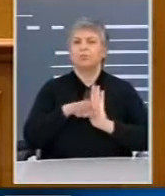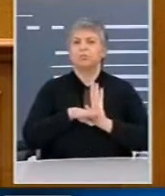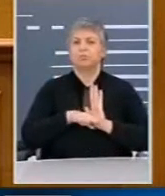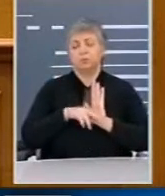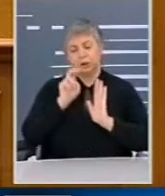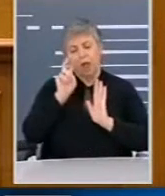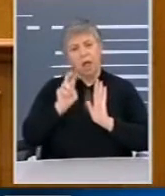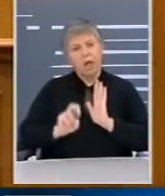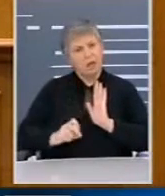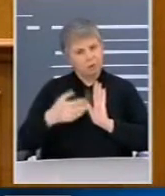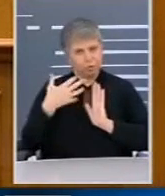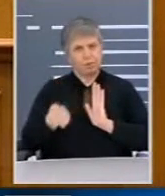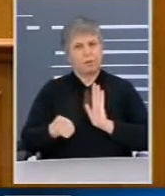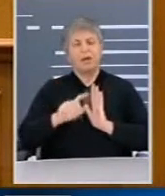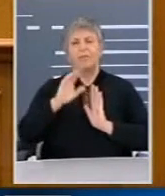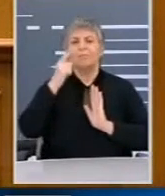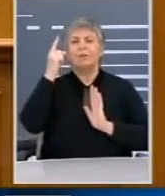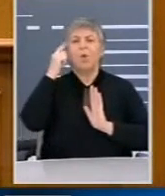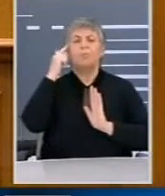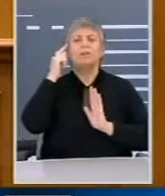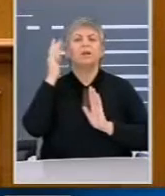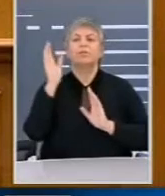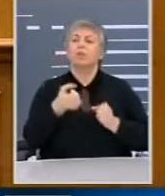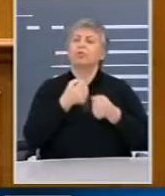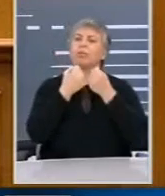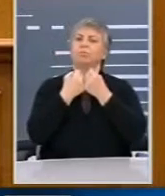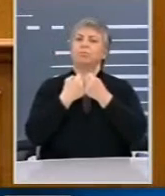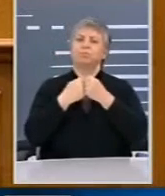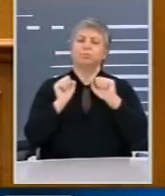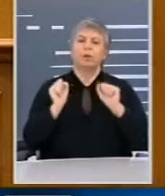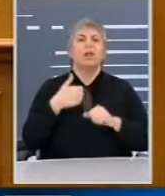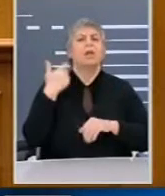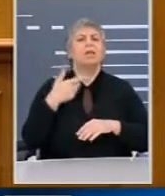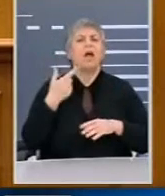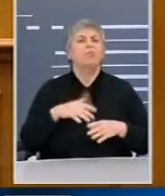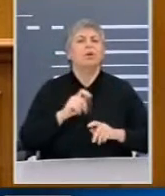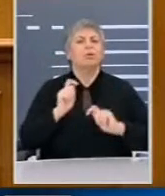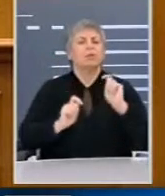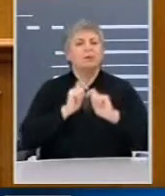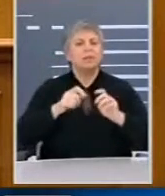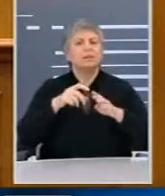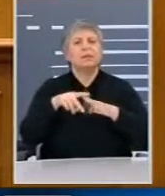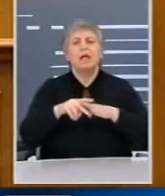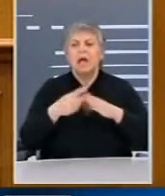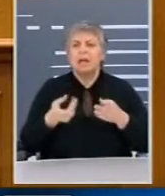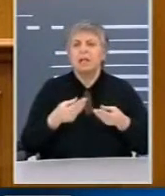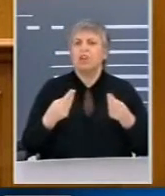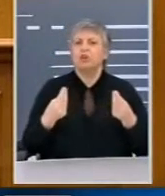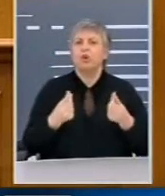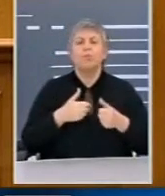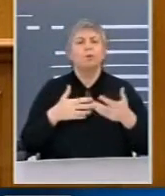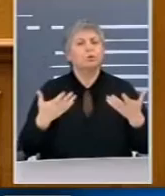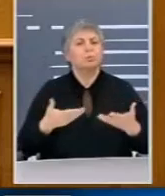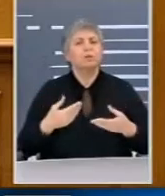θεσμούς. Δεν είναι μια επαναστατική πράξη το να φτιάχνεις νέα επενδυτικά εργαλεία. Δεν είναι επαναστατική πράξη το να δημιουργήσεις τους